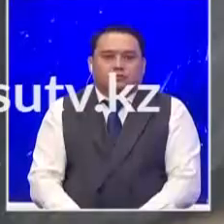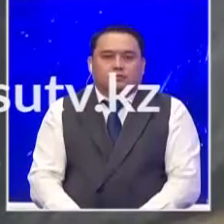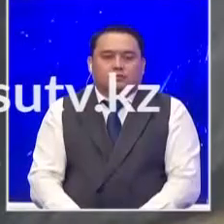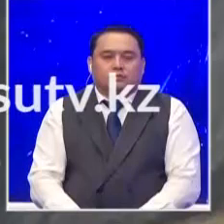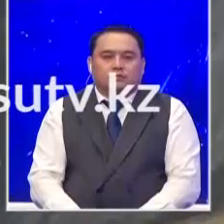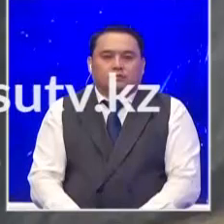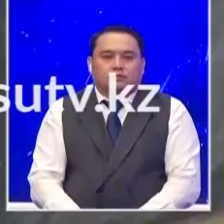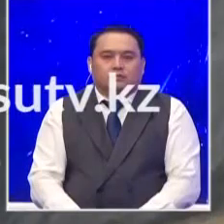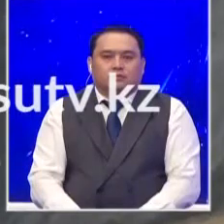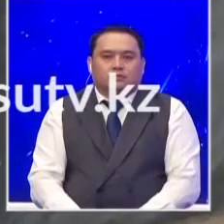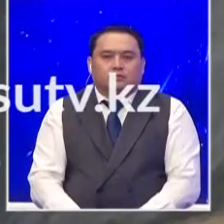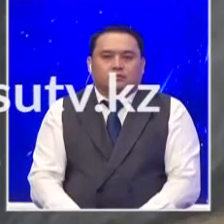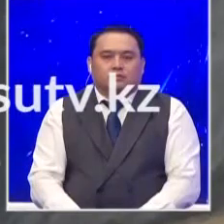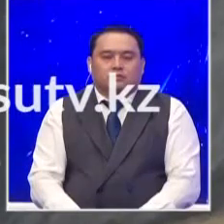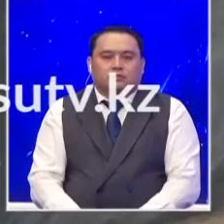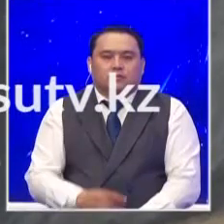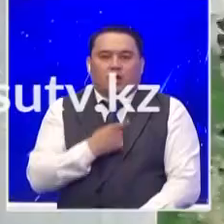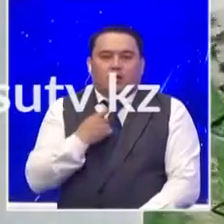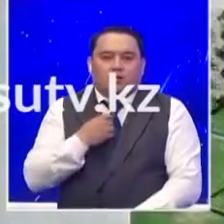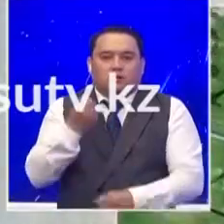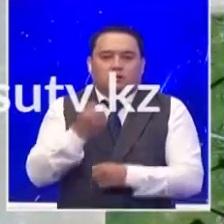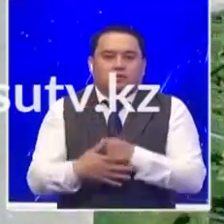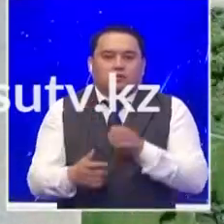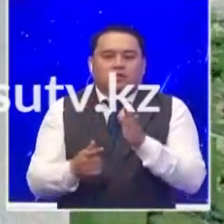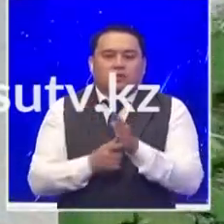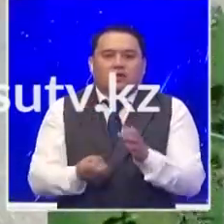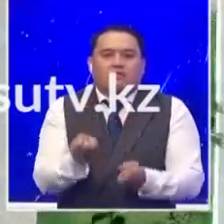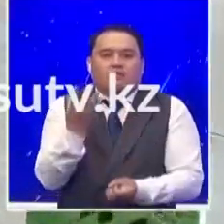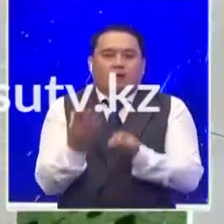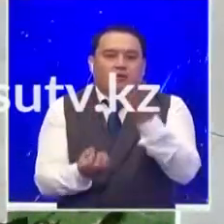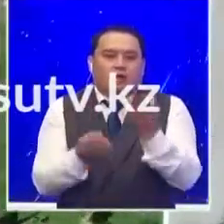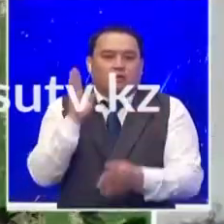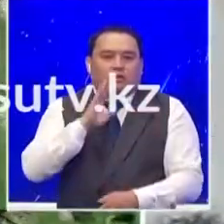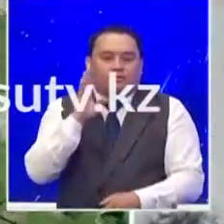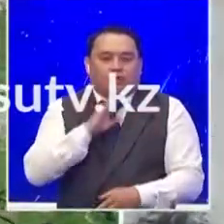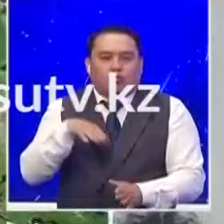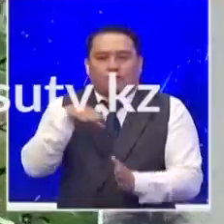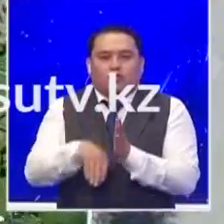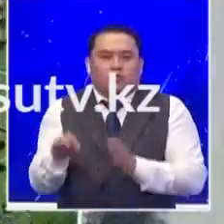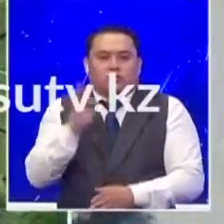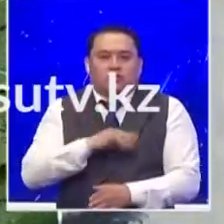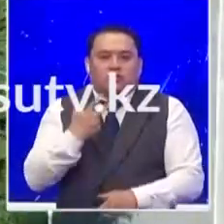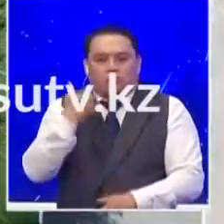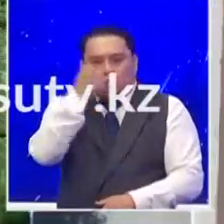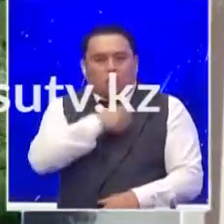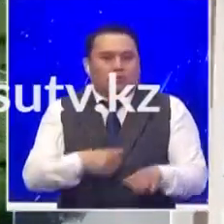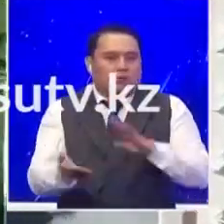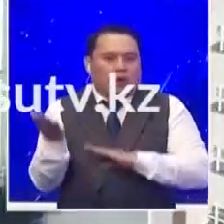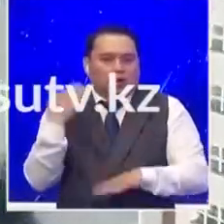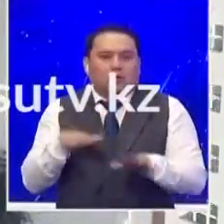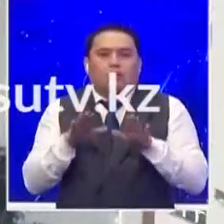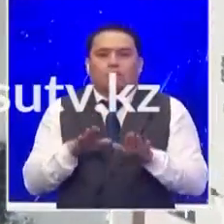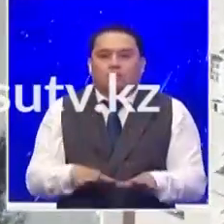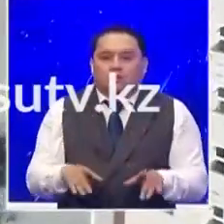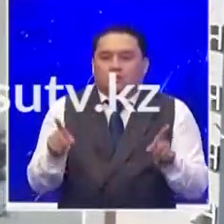И, наконец, изюминка областного центра – площадь 7 фонтанов. Уникальную достопримечательность ввели в эксплуатацию 3 года назад. С тех пор это место